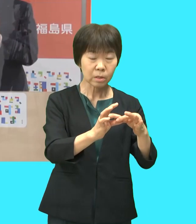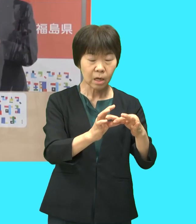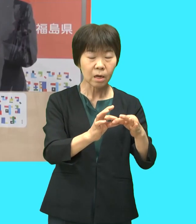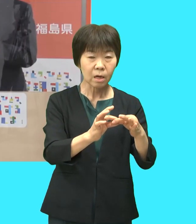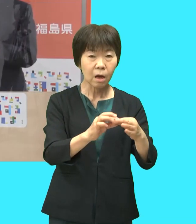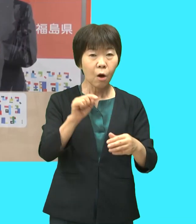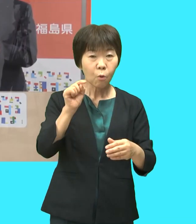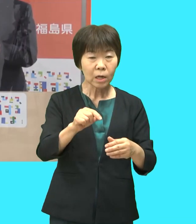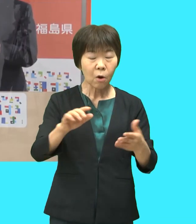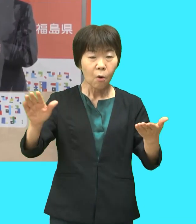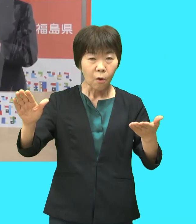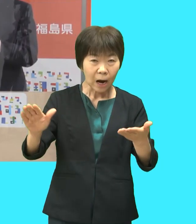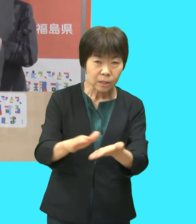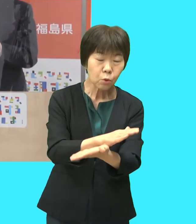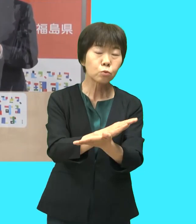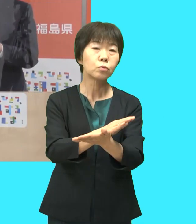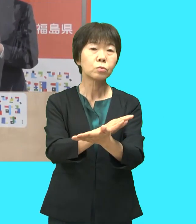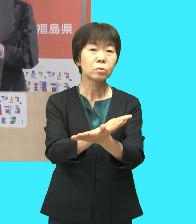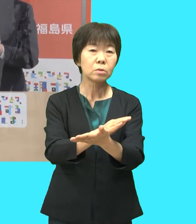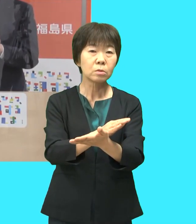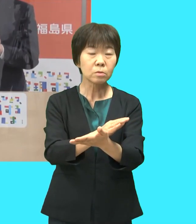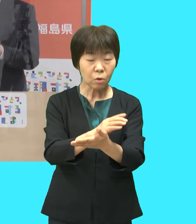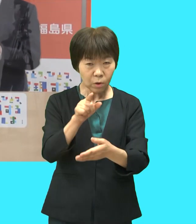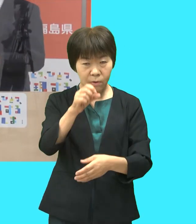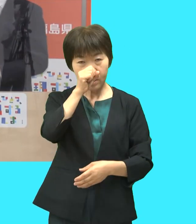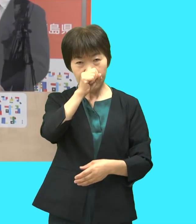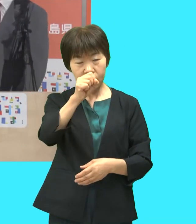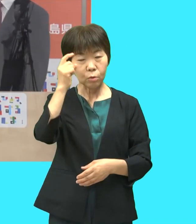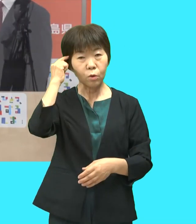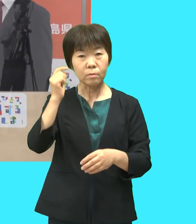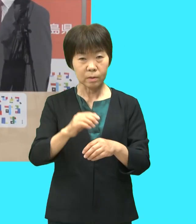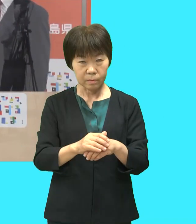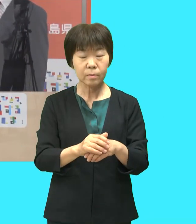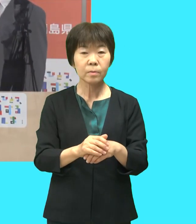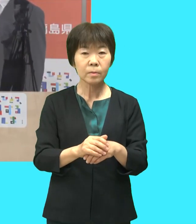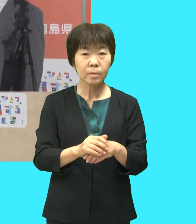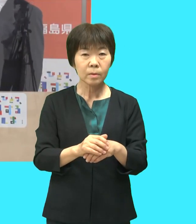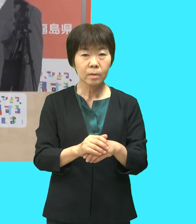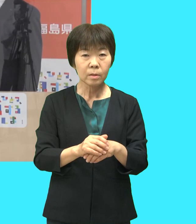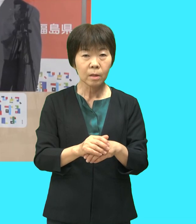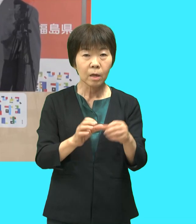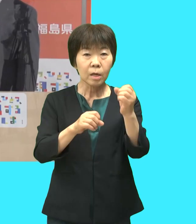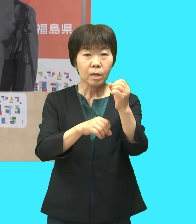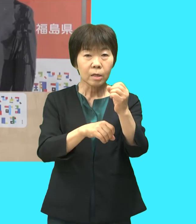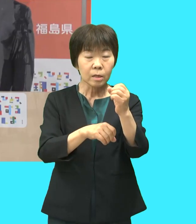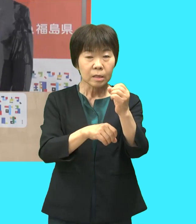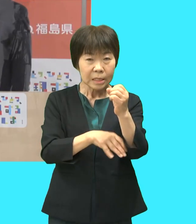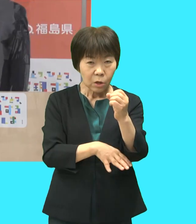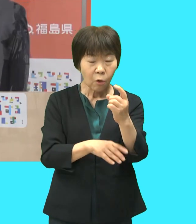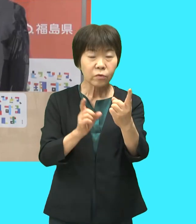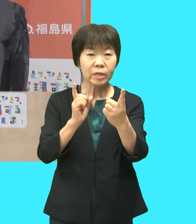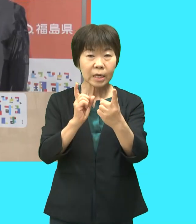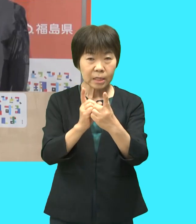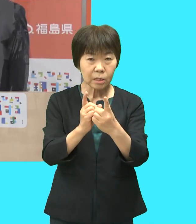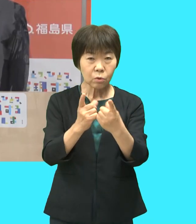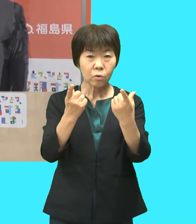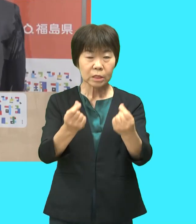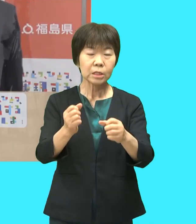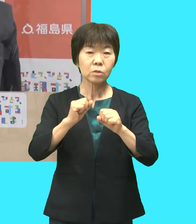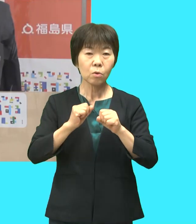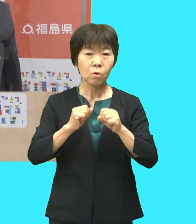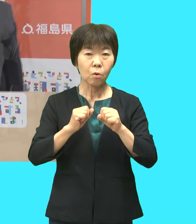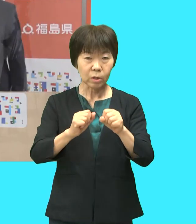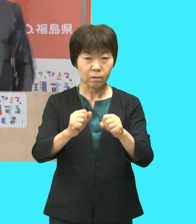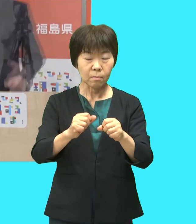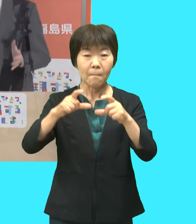でこう解消していただくということは意義があると思います。ただ一方で、基本対策をしっかり行う、マ